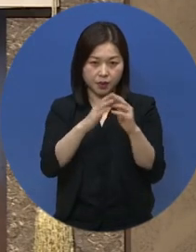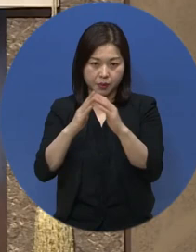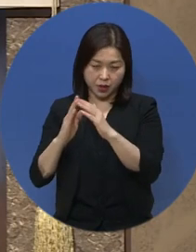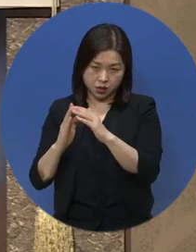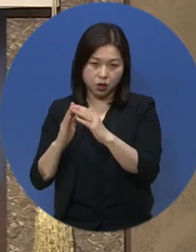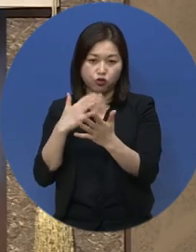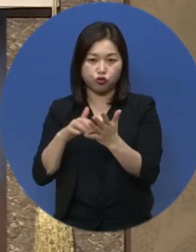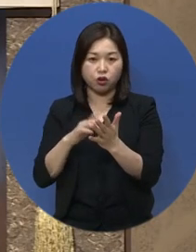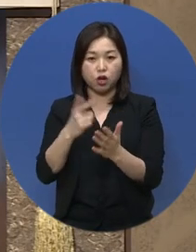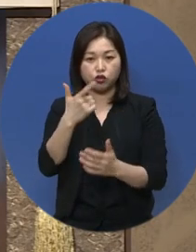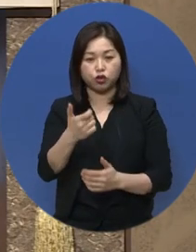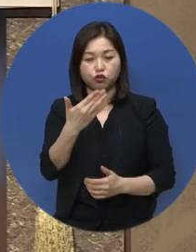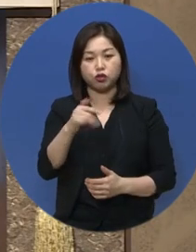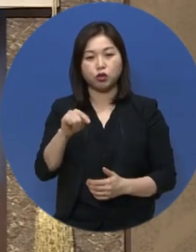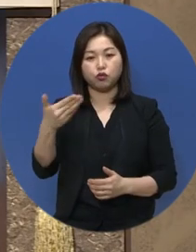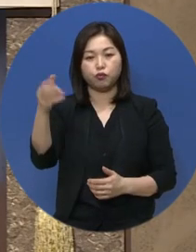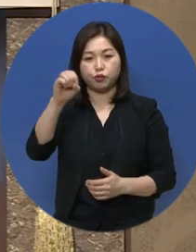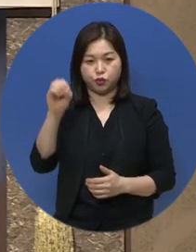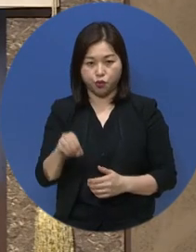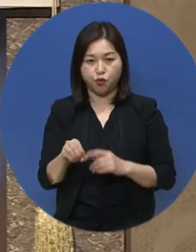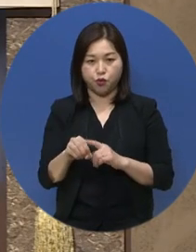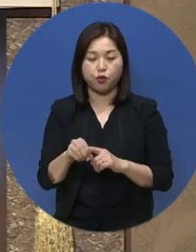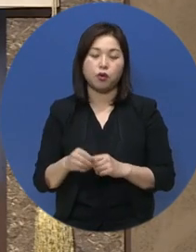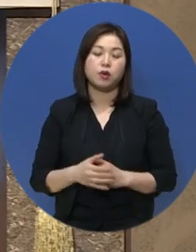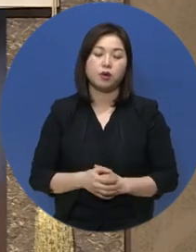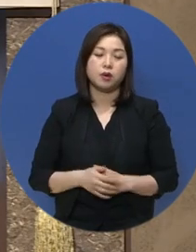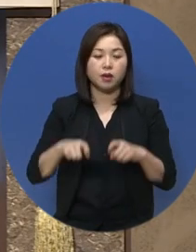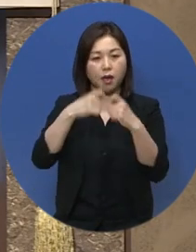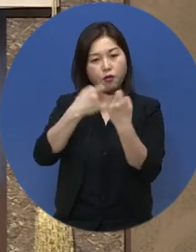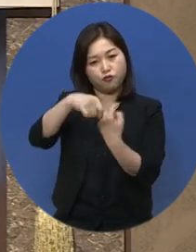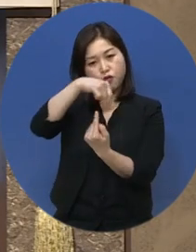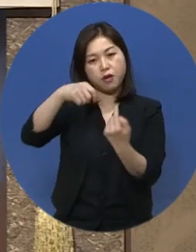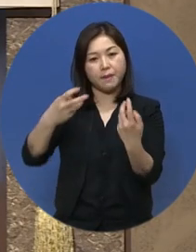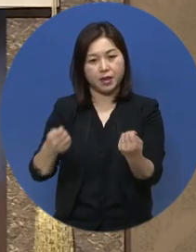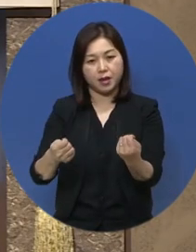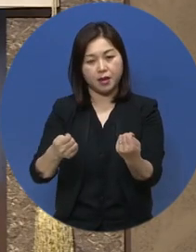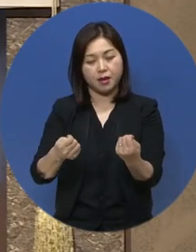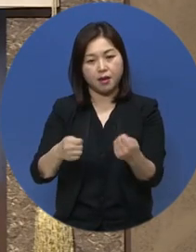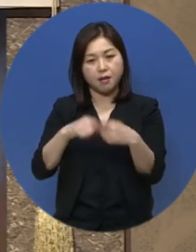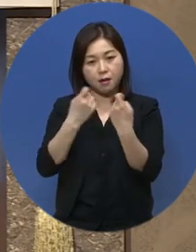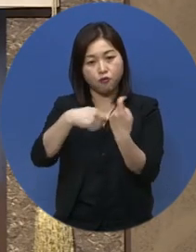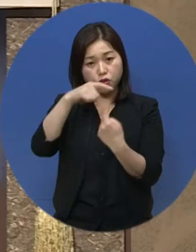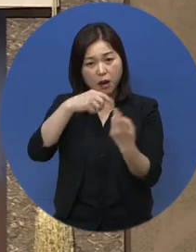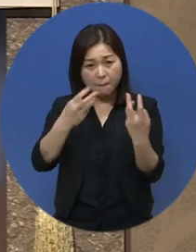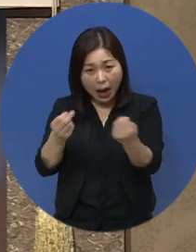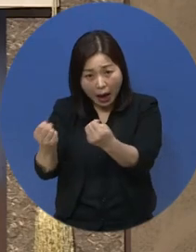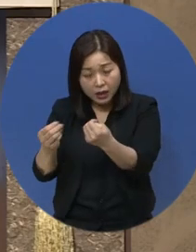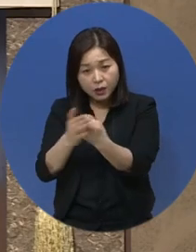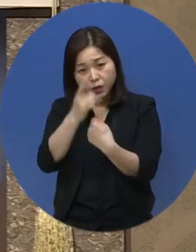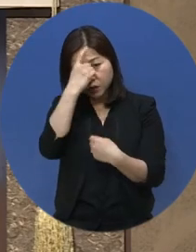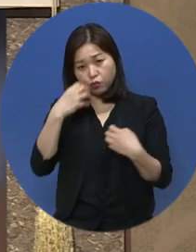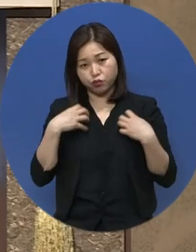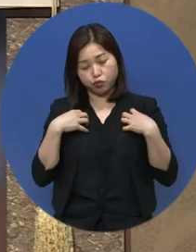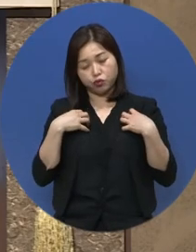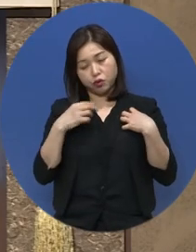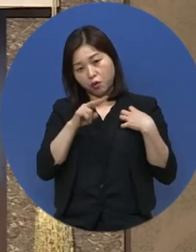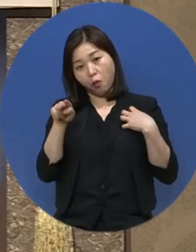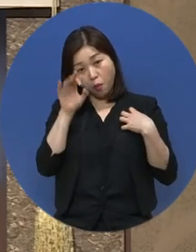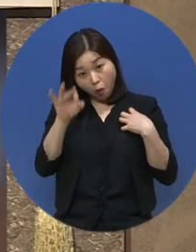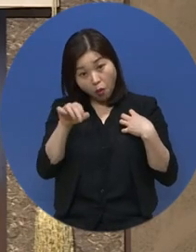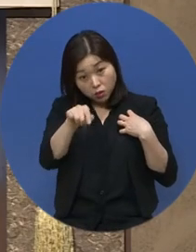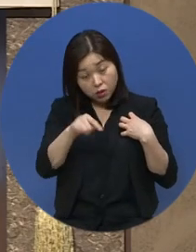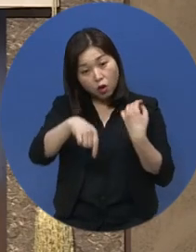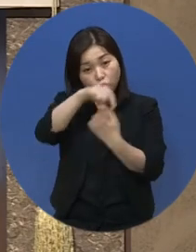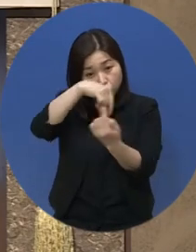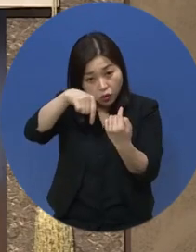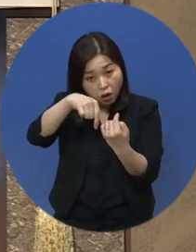69.9% 정도 됩니다. 네. 그래서 개인시설들이 많은데 정부에서는 이 개인시설들이 많다 보니까 애초에 그 당신들 운영하는